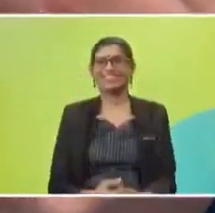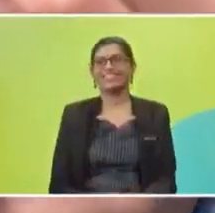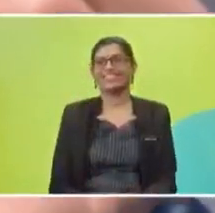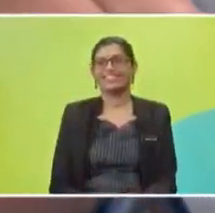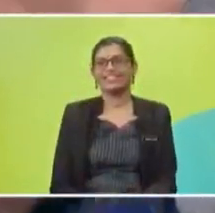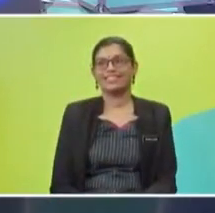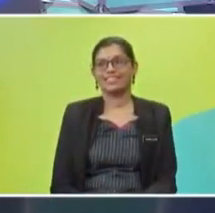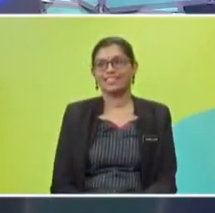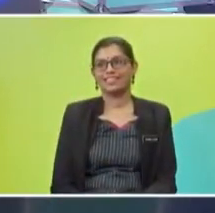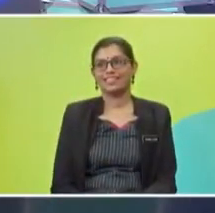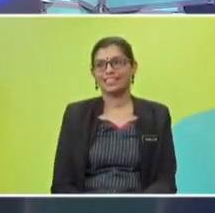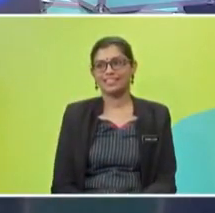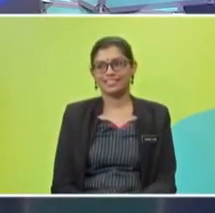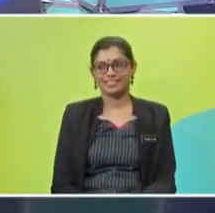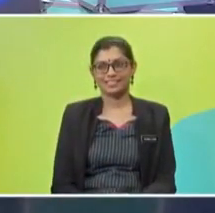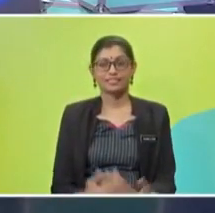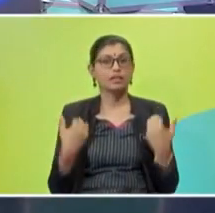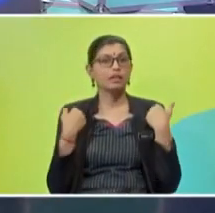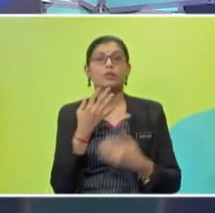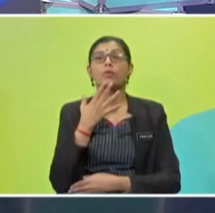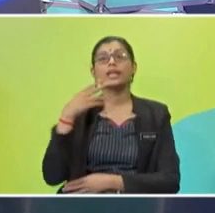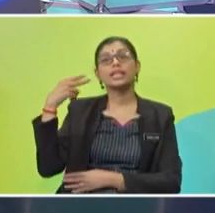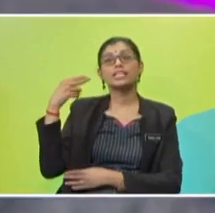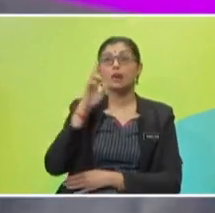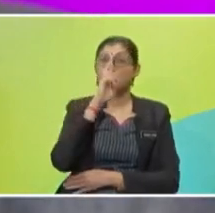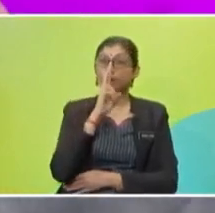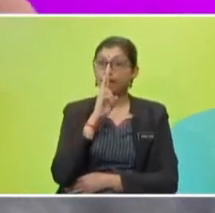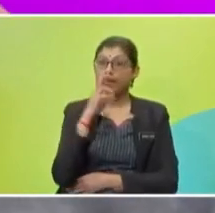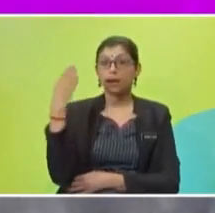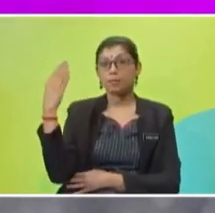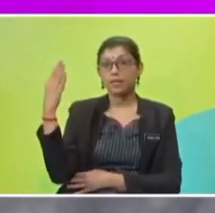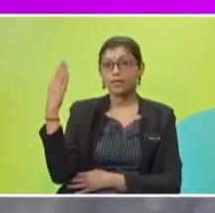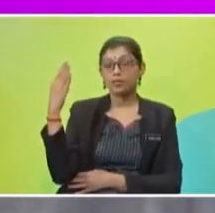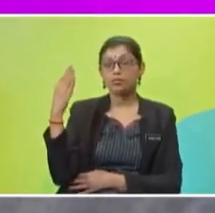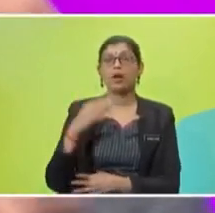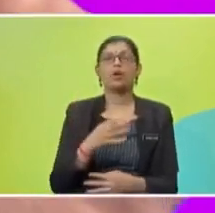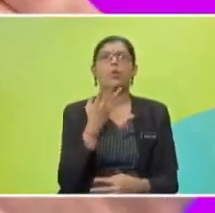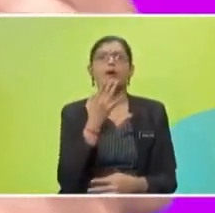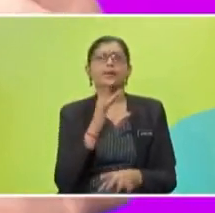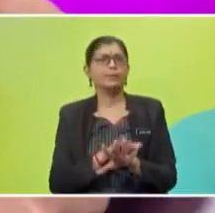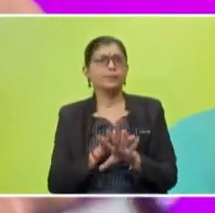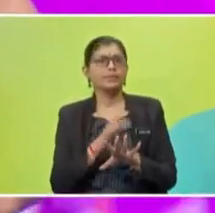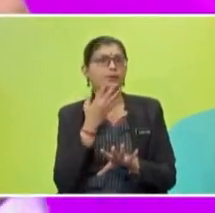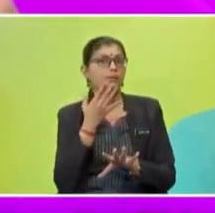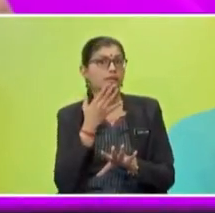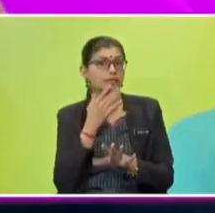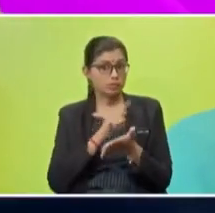mungkin Adek one hijau ada merah biru DKI kode Oke